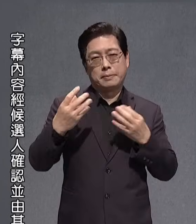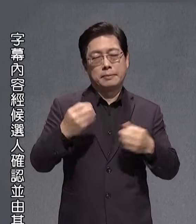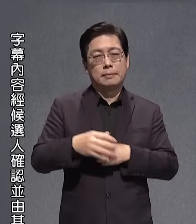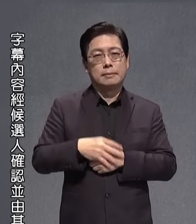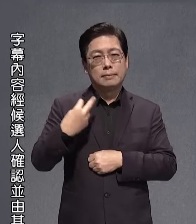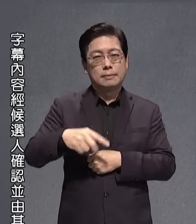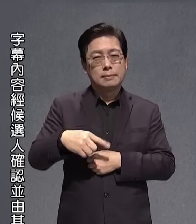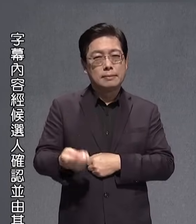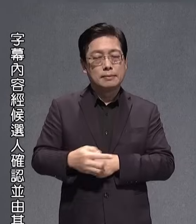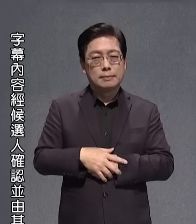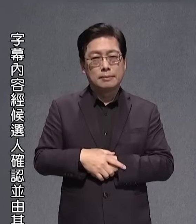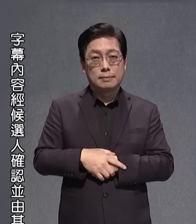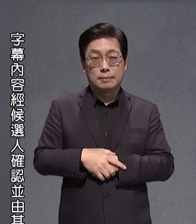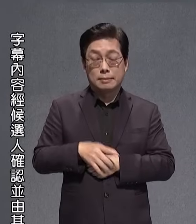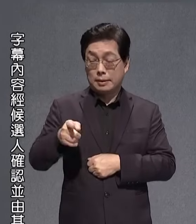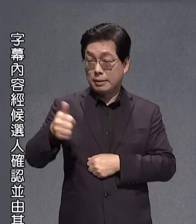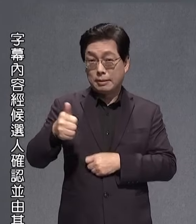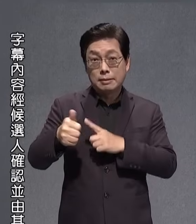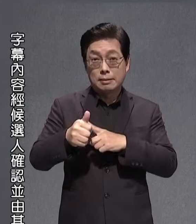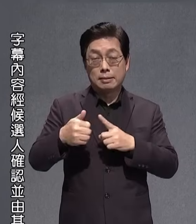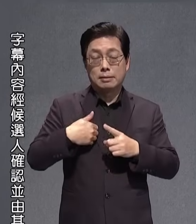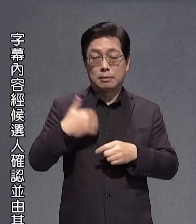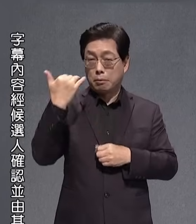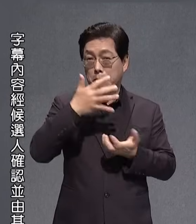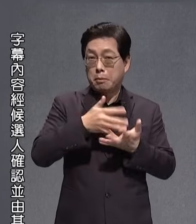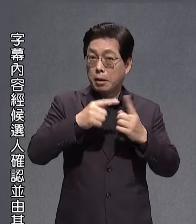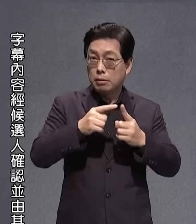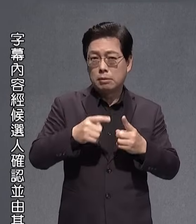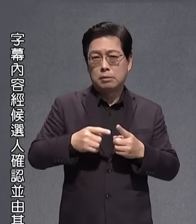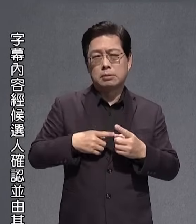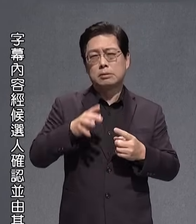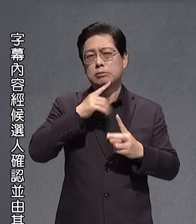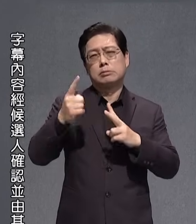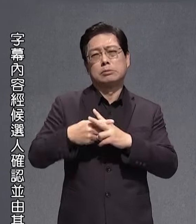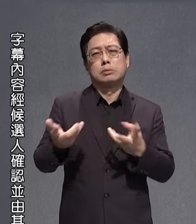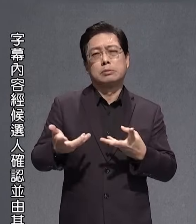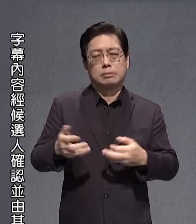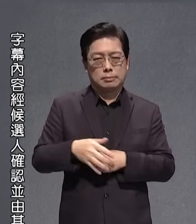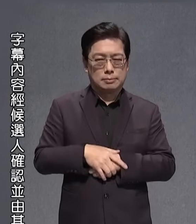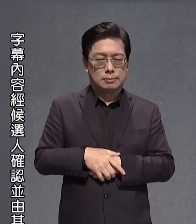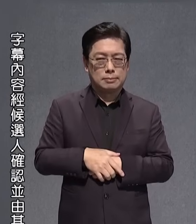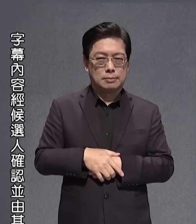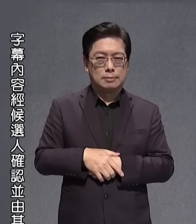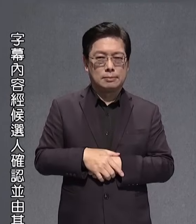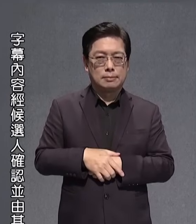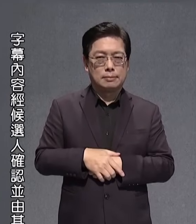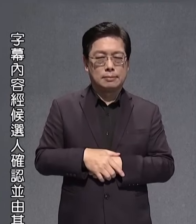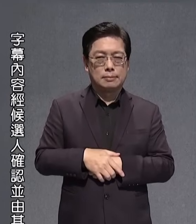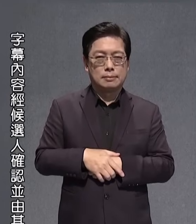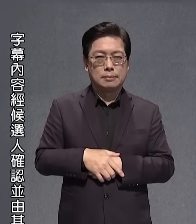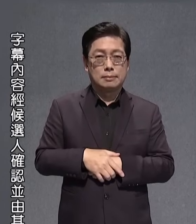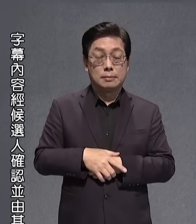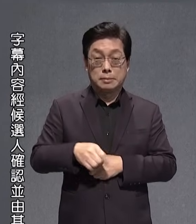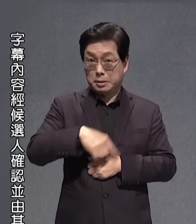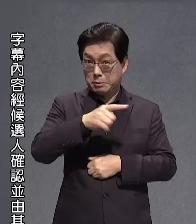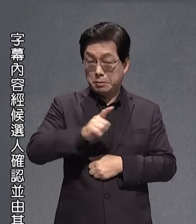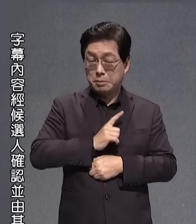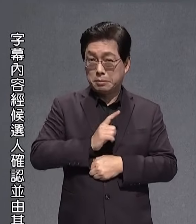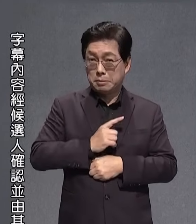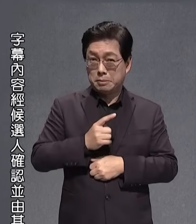哎呦，那你先生你的发言人出来讲，这个是一个小东西，小代志，大家要请